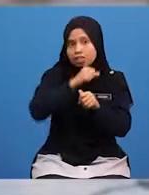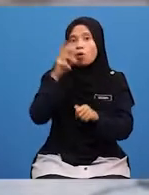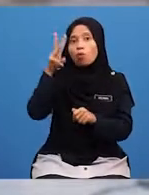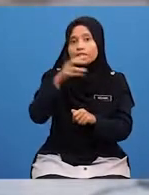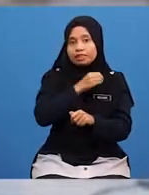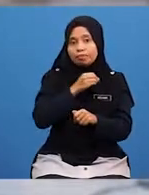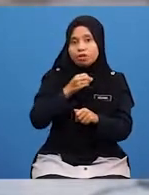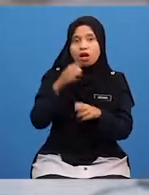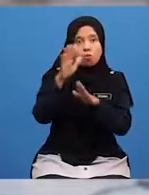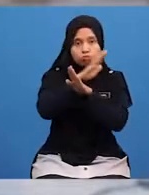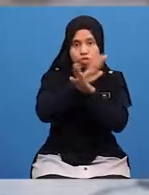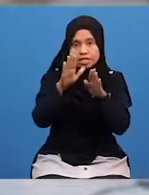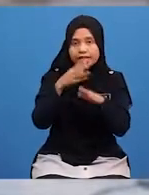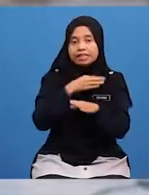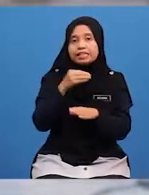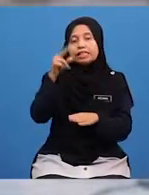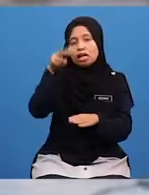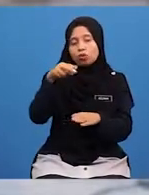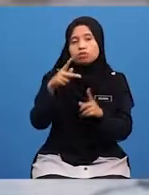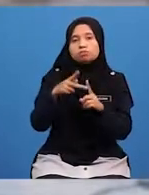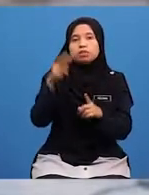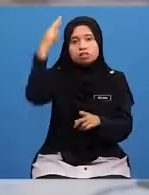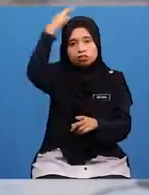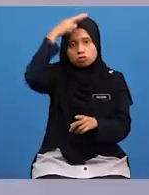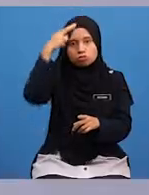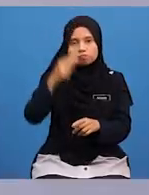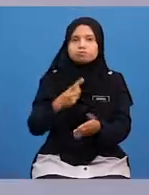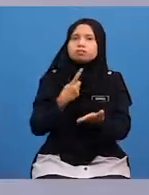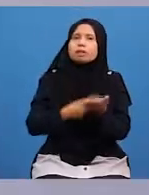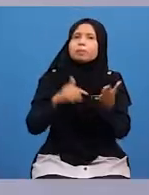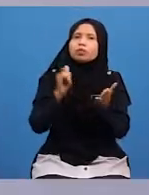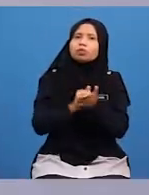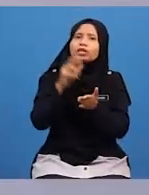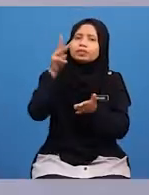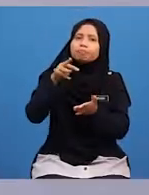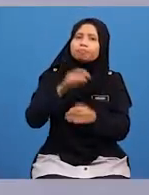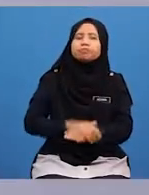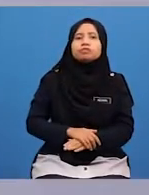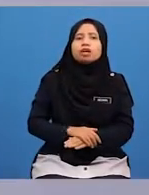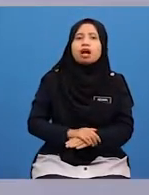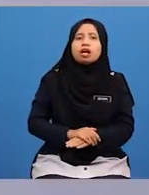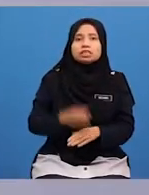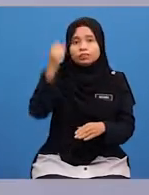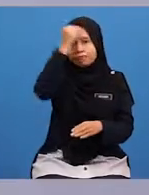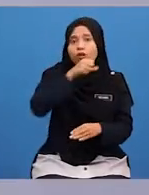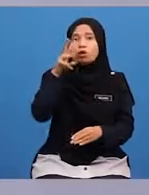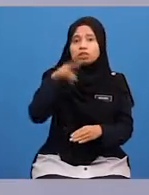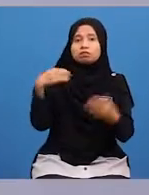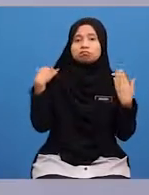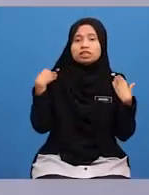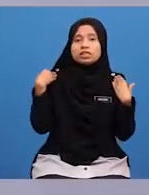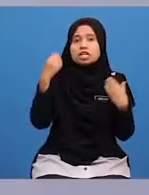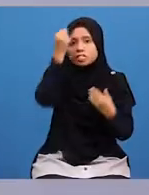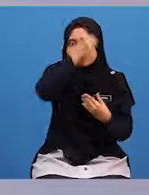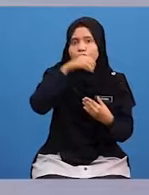harus bagi Rasul. Apakah yang dimaksudkan dengan sifat wajib? Sifat wajib adalah